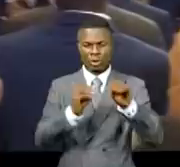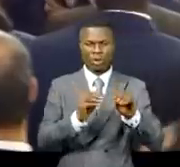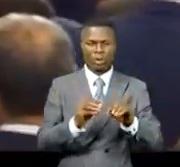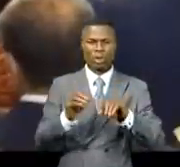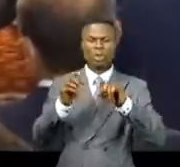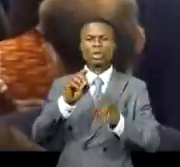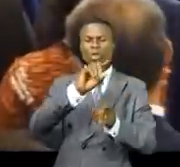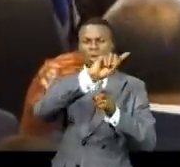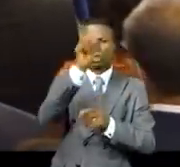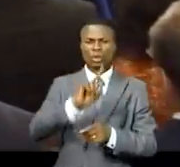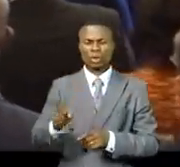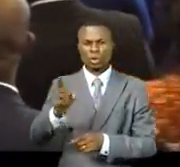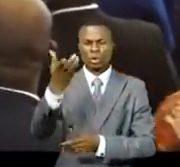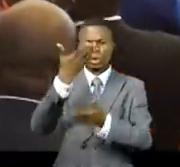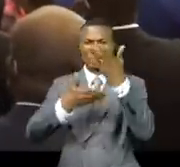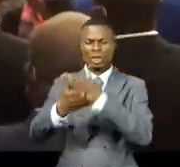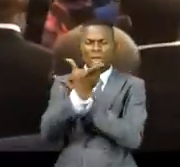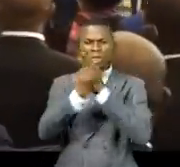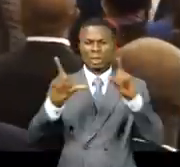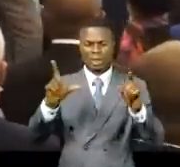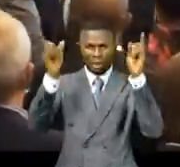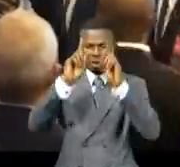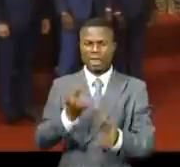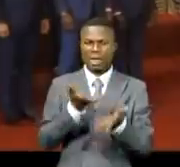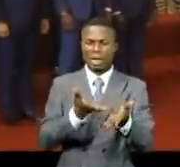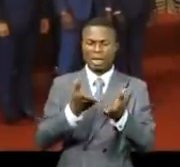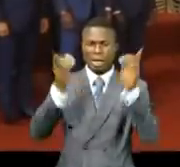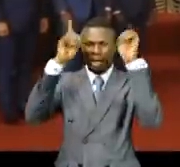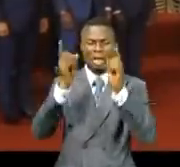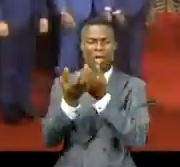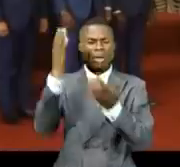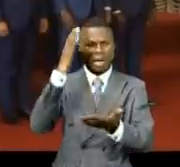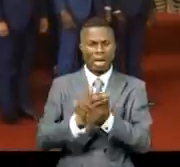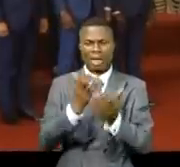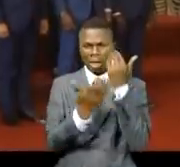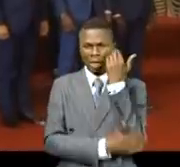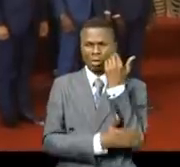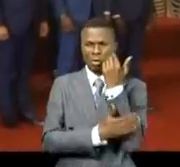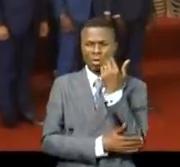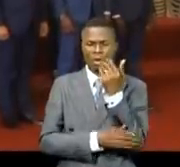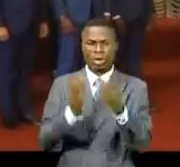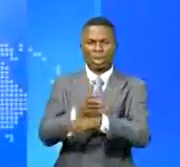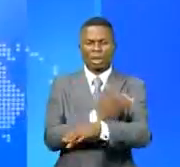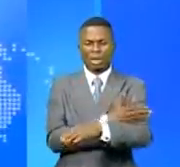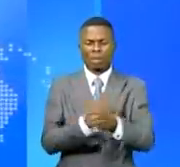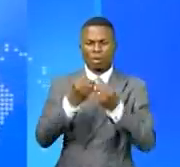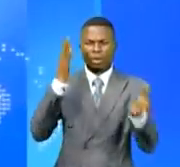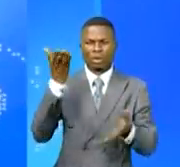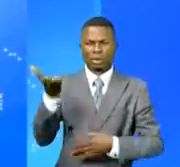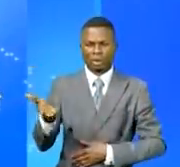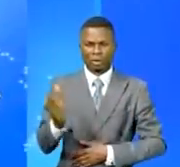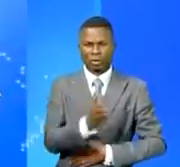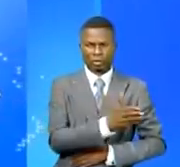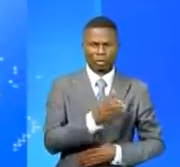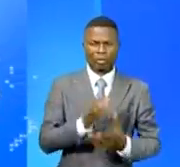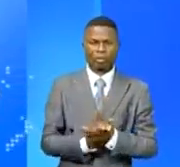de libre-échange africaine devant permettre à l'Afrique de sortir de l'extrême pauvreté et d'accroître son revenu. Une